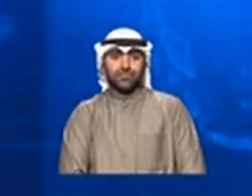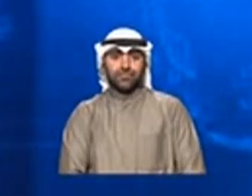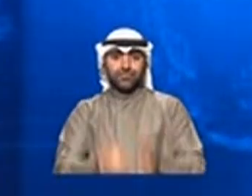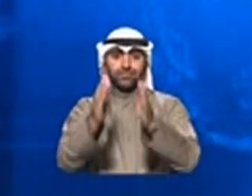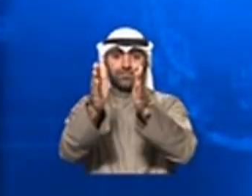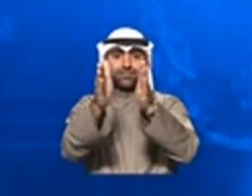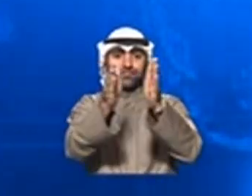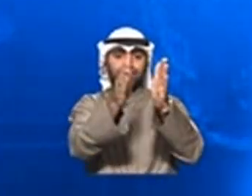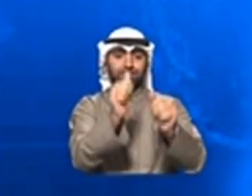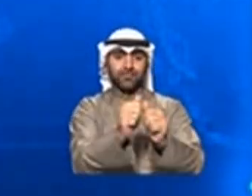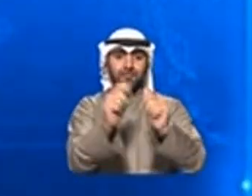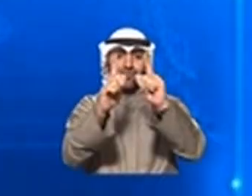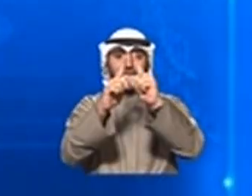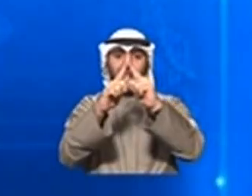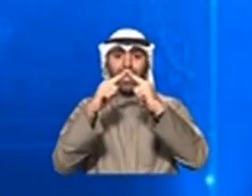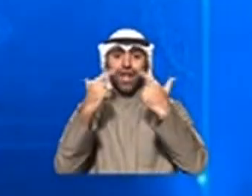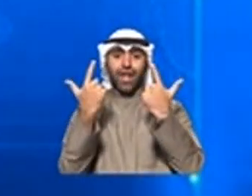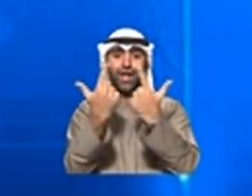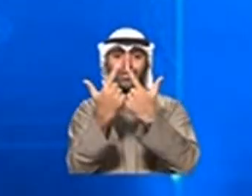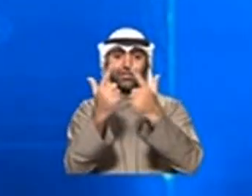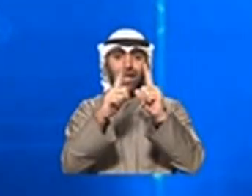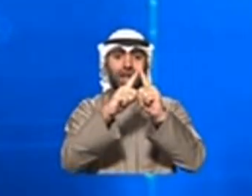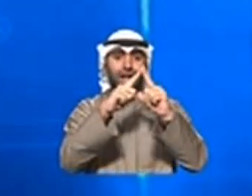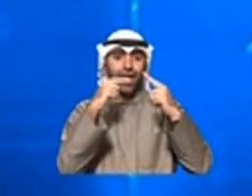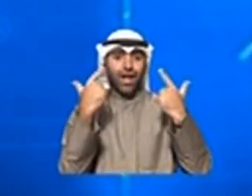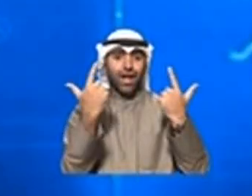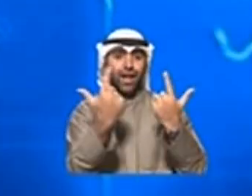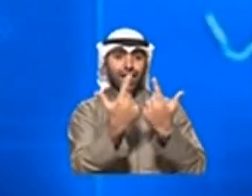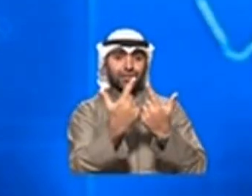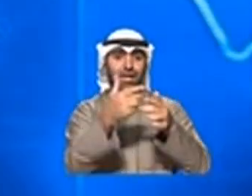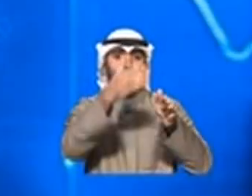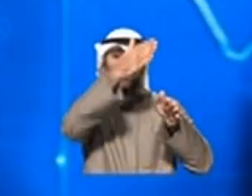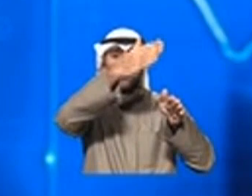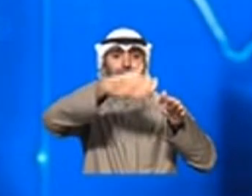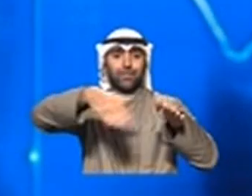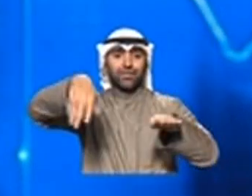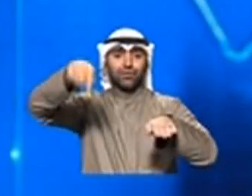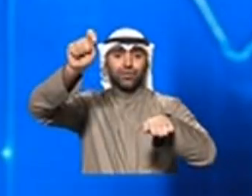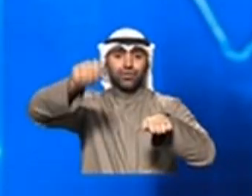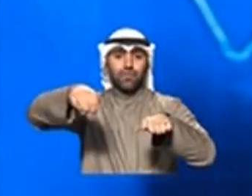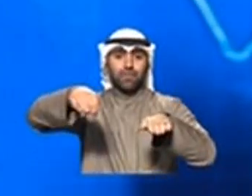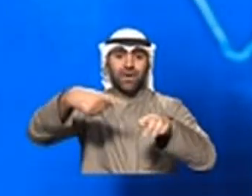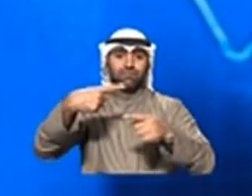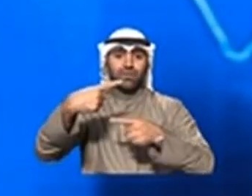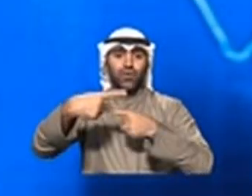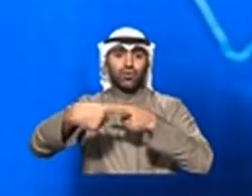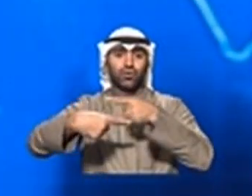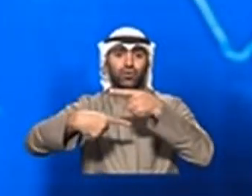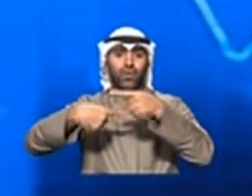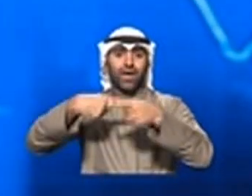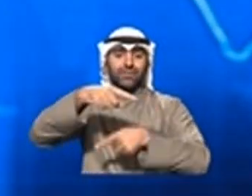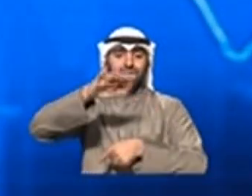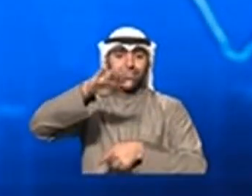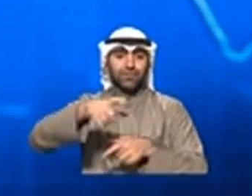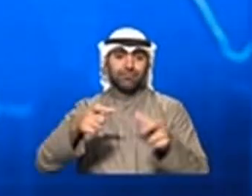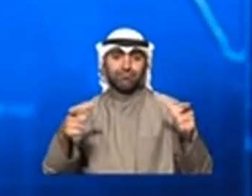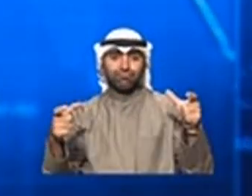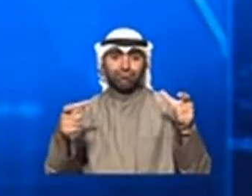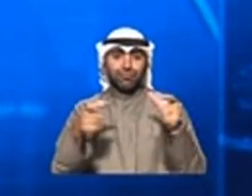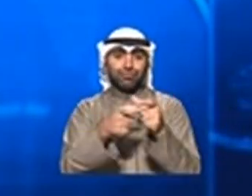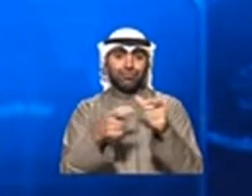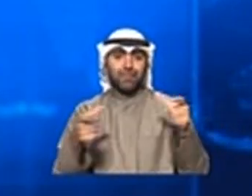تواصل اللجان البرلمانية في مجلس الأمة عقد اجتماعاتها العادية لصياغة أولوياتها